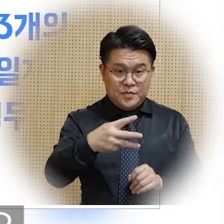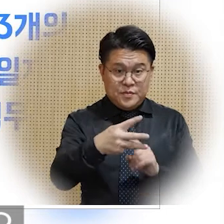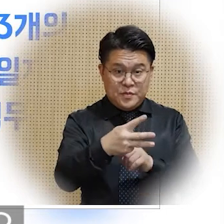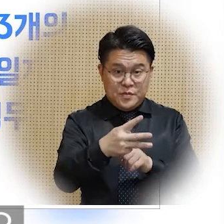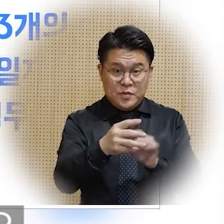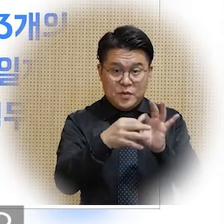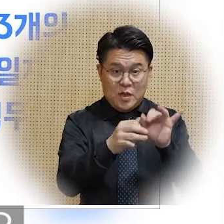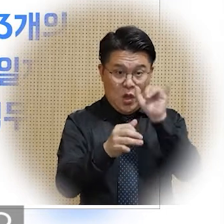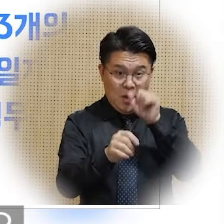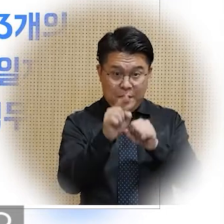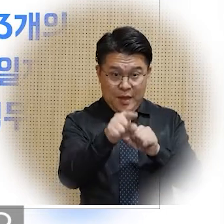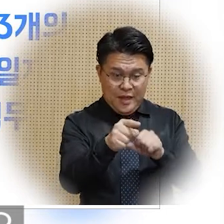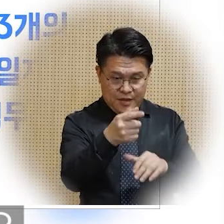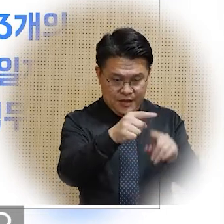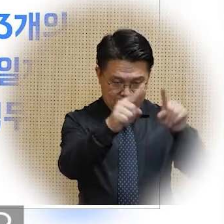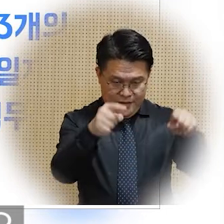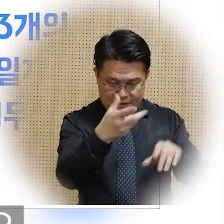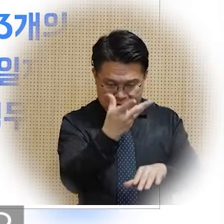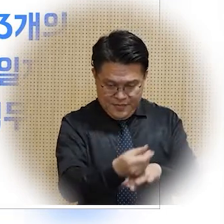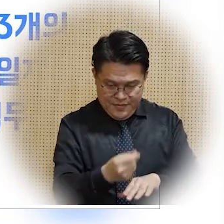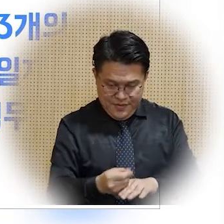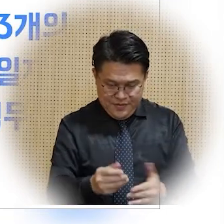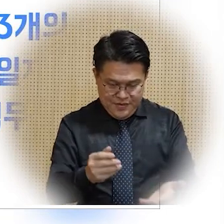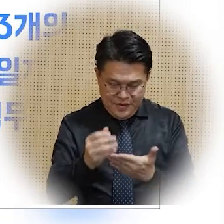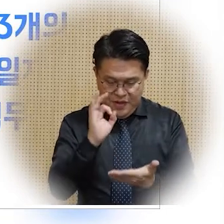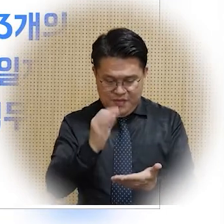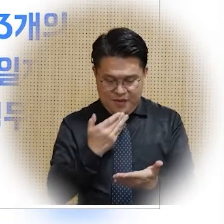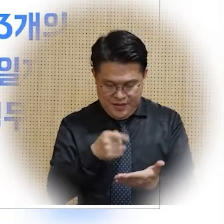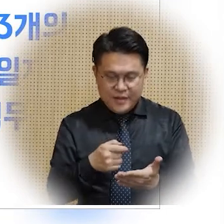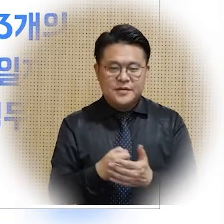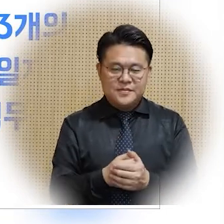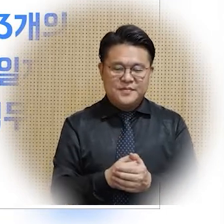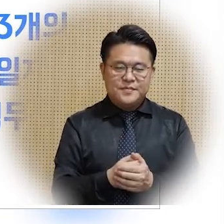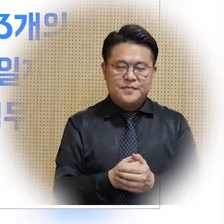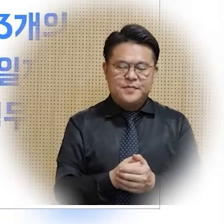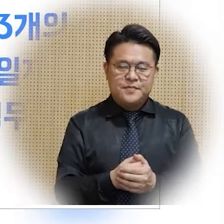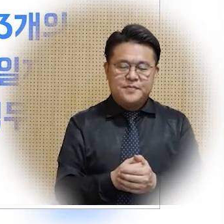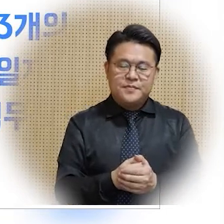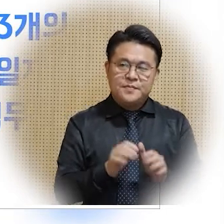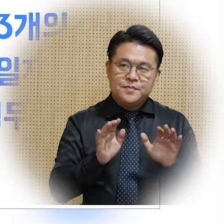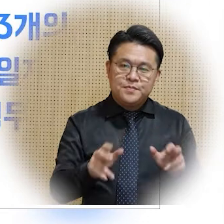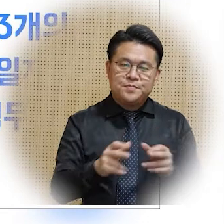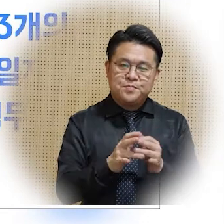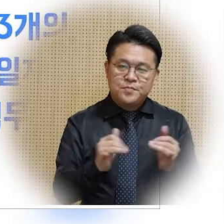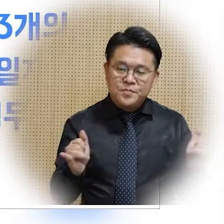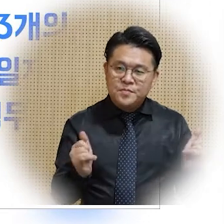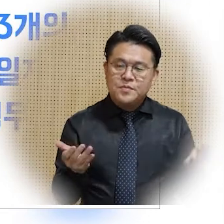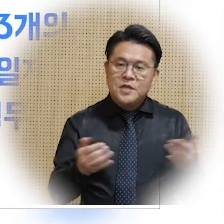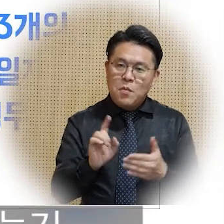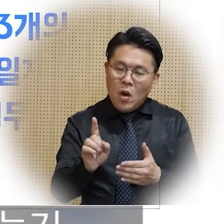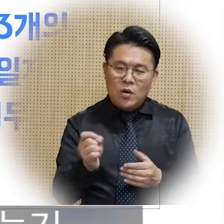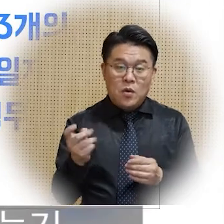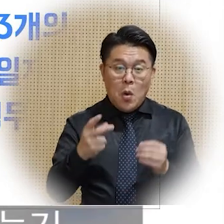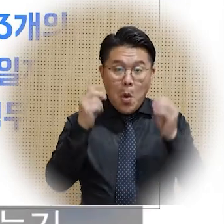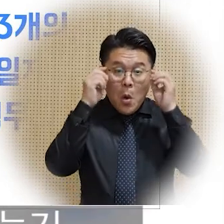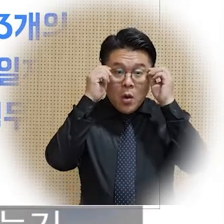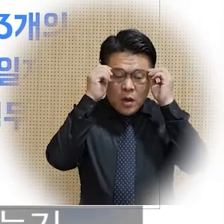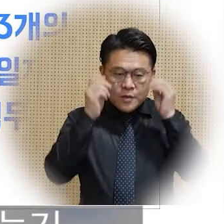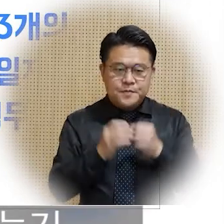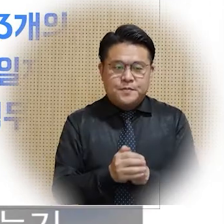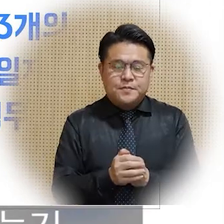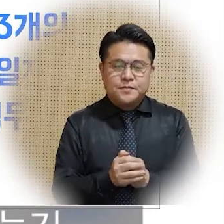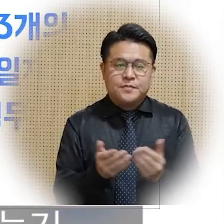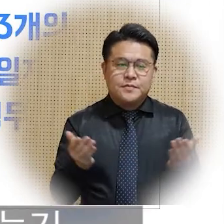있거든요. 거기 가서 이제 다운받아서 보실 수가 있습니다. 좀 더 우리 장애인분들이 어떤 일을 하고 있고 어떻게 일을